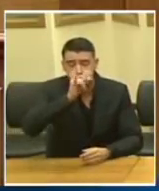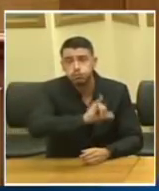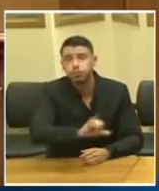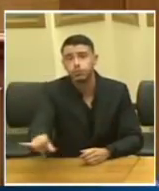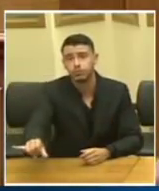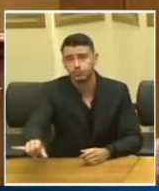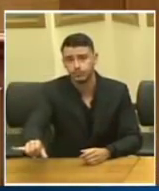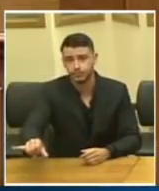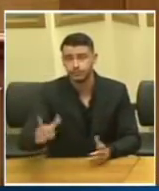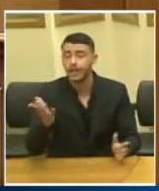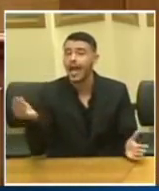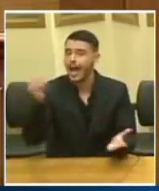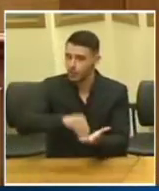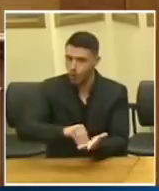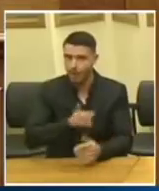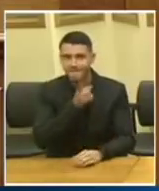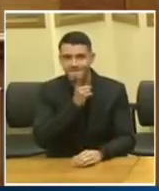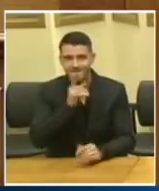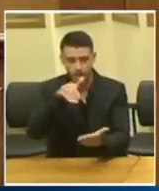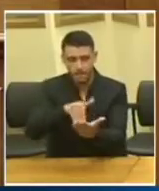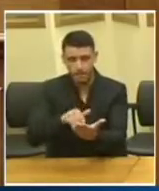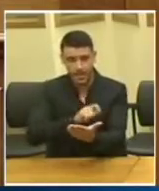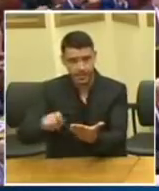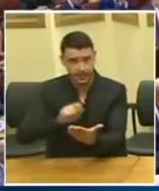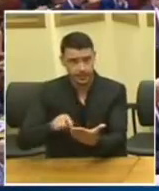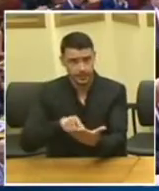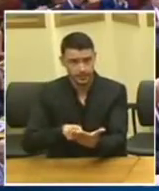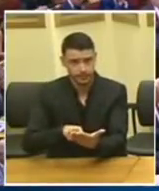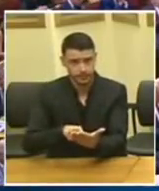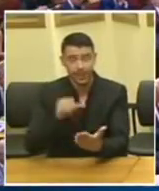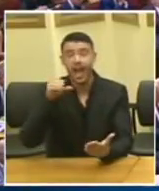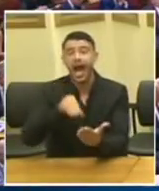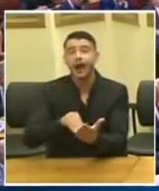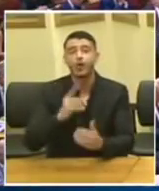Βλέπω επίσης αυτή τη συμφωνία στο άρθρο 1,